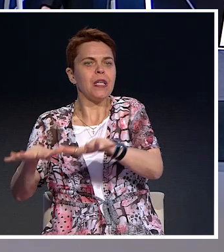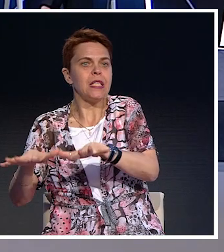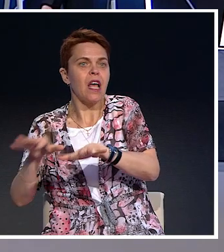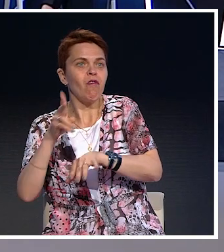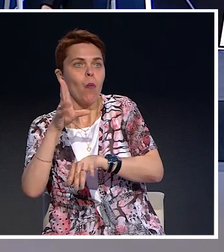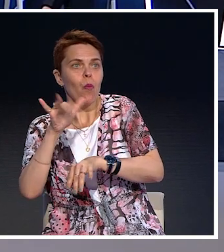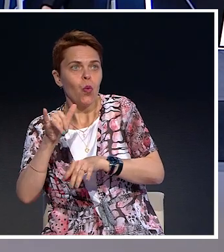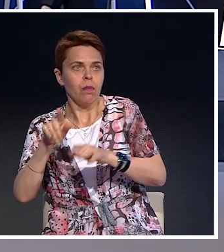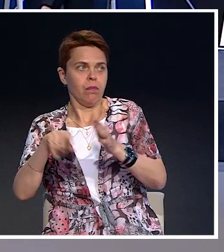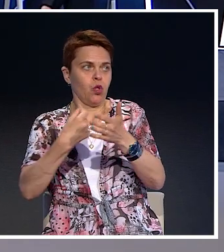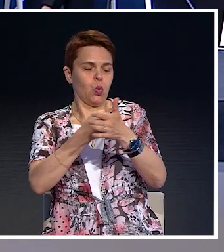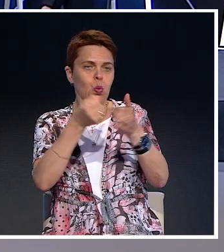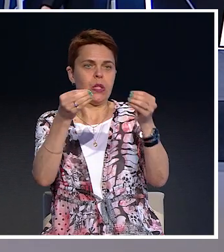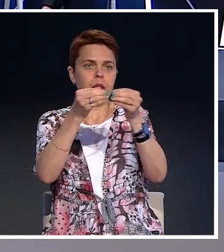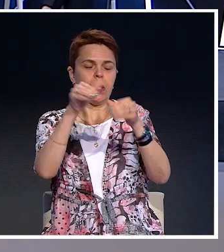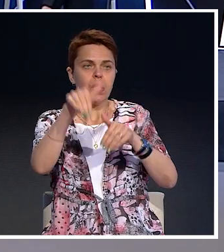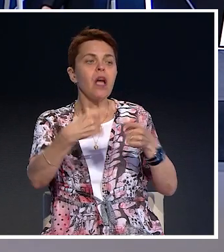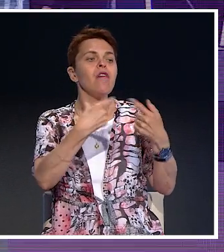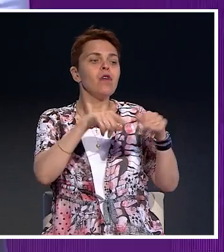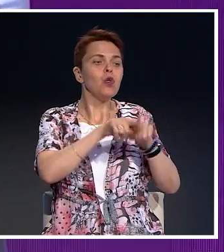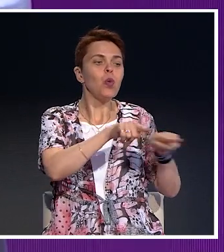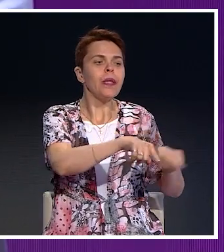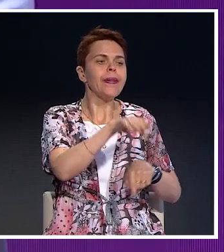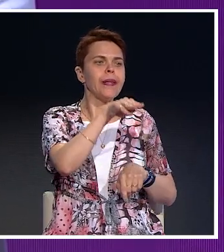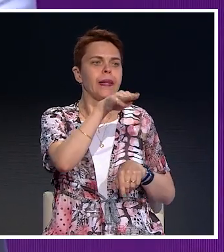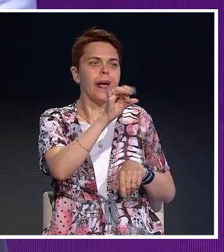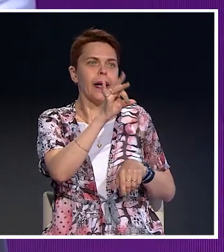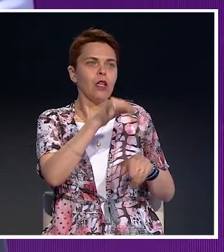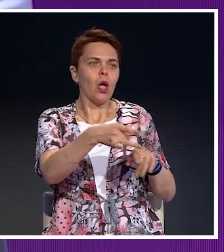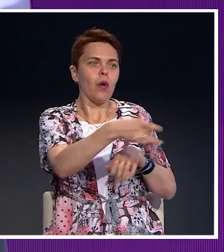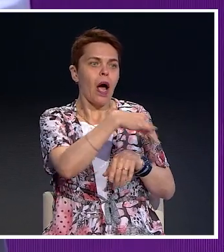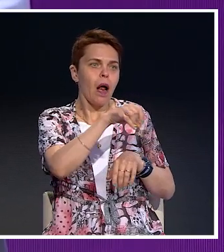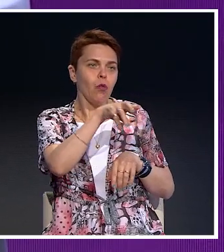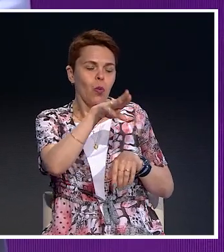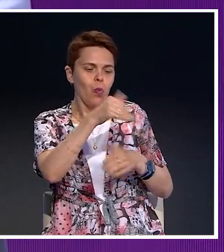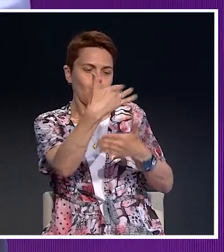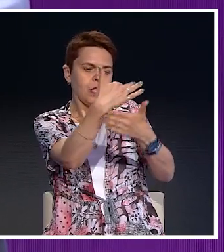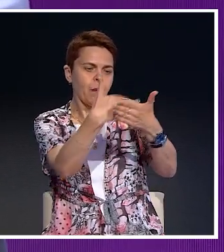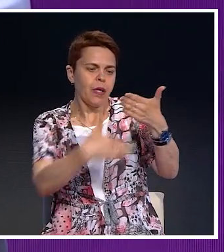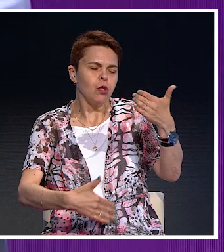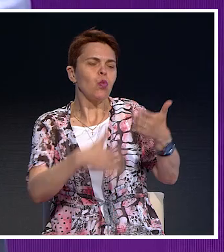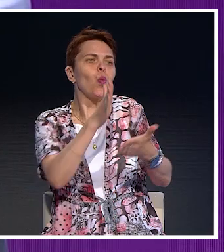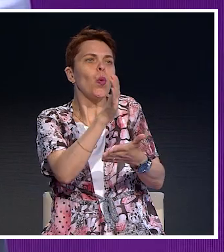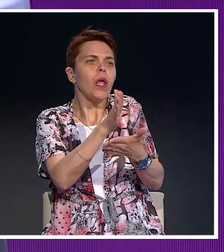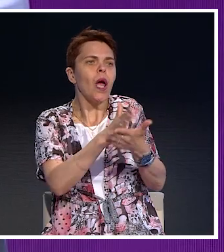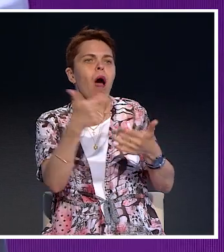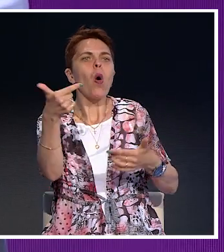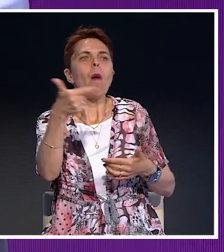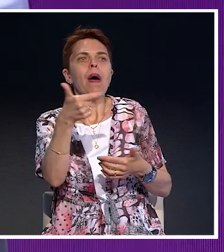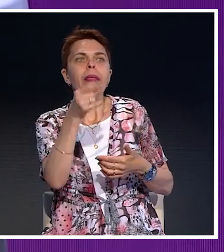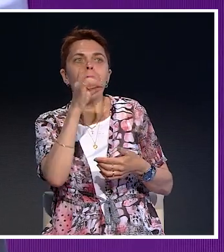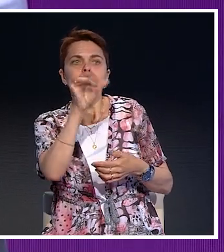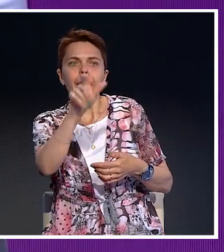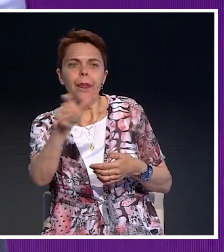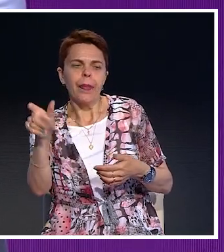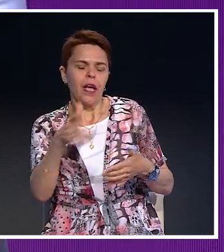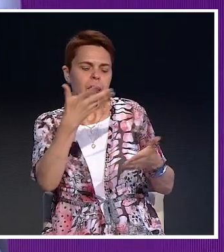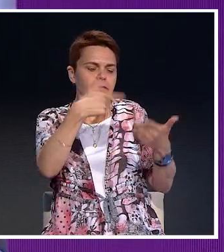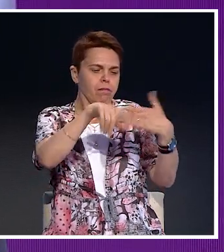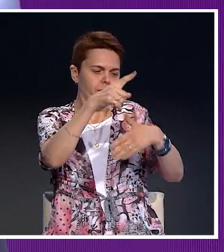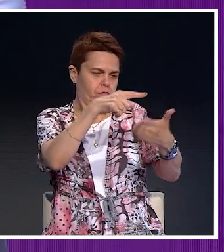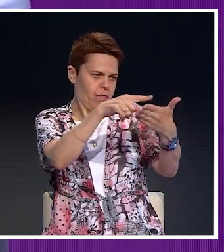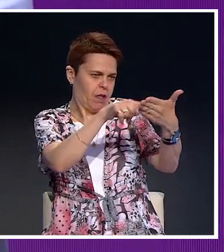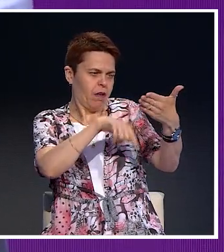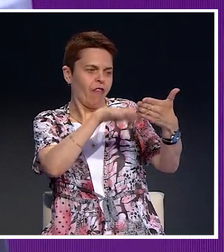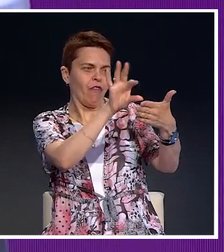в громадах від 10 тисяч, так і в цьому територіальному списку, за який громадяни голосують безпосередньо, надаючи